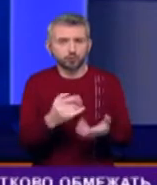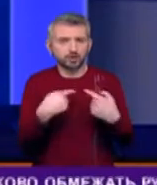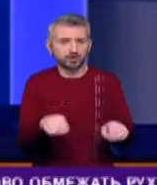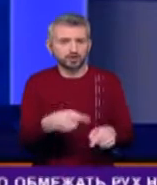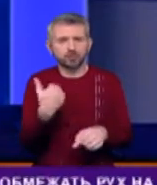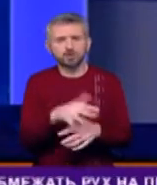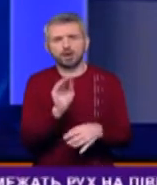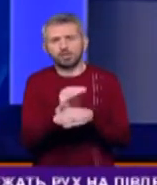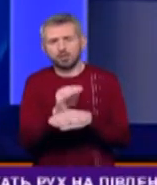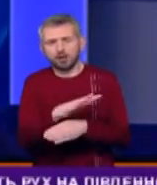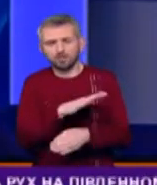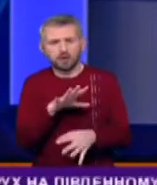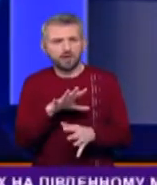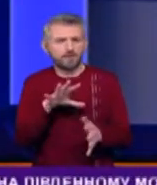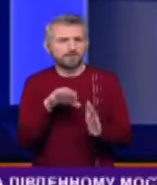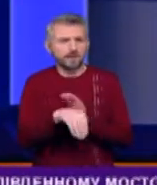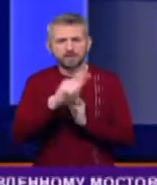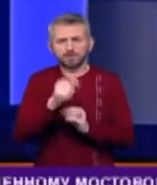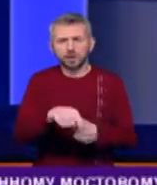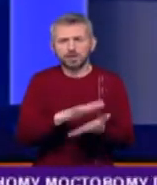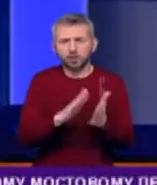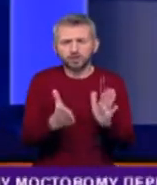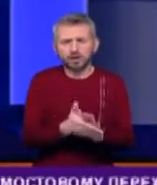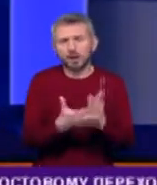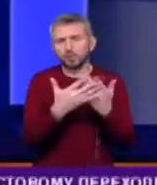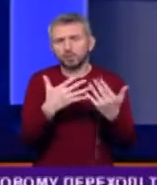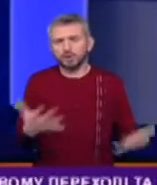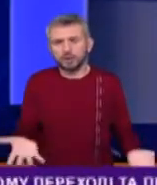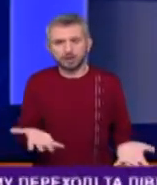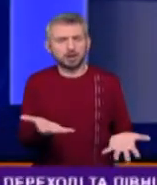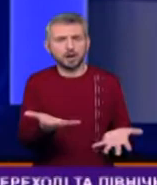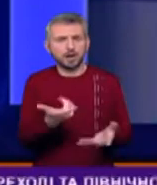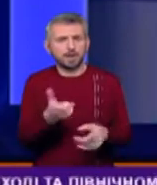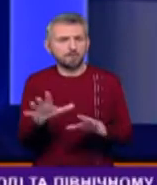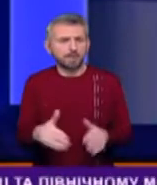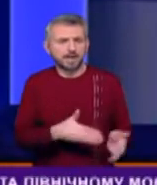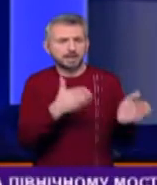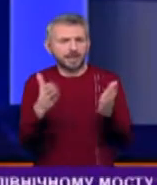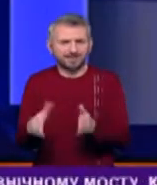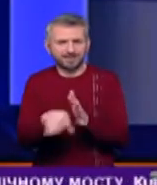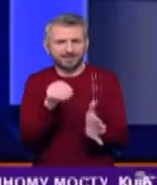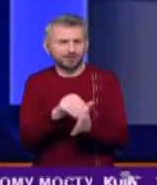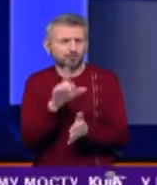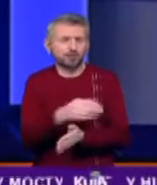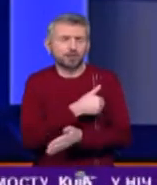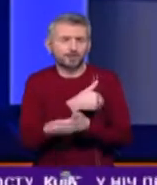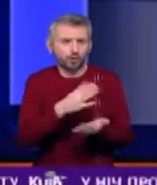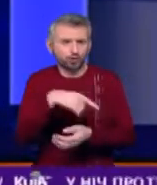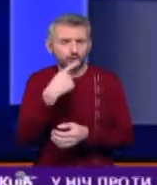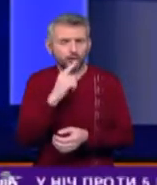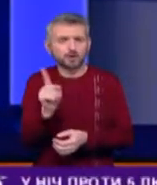Уже обвинувачували там введення воєнного стану, там інші речі, перенесення виборів, все що завгодно. Говориться для того,